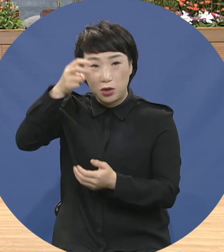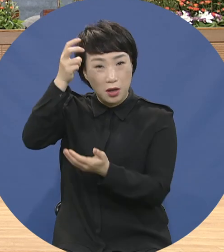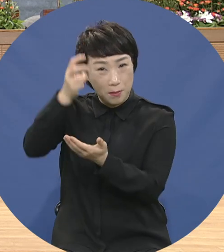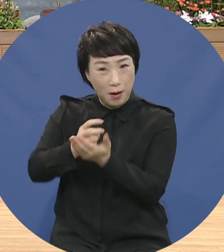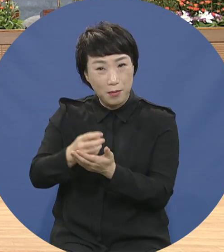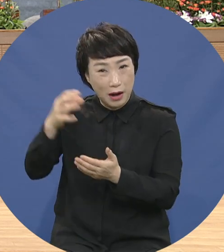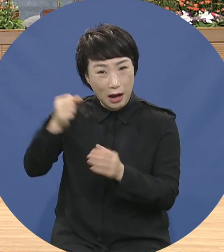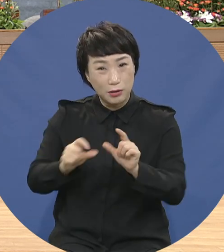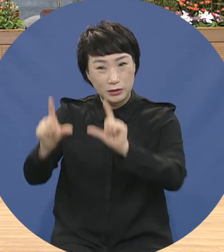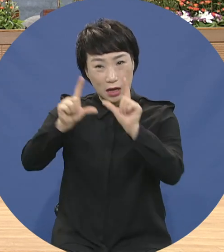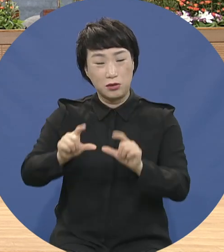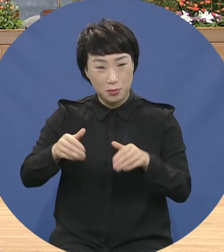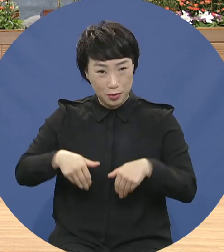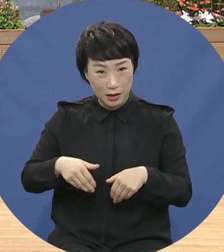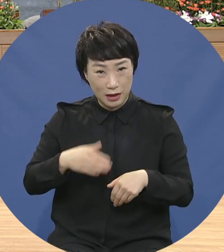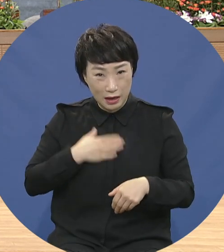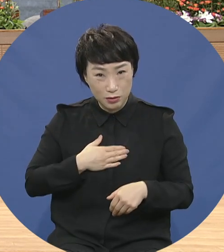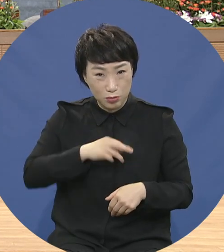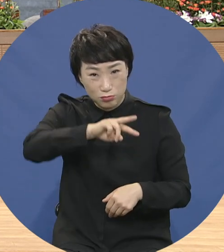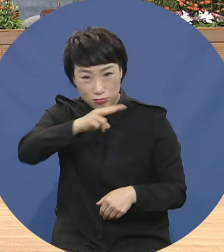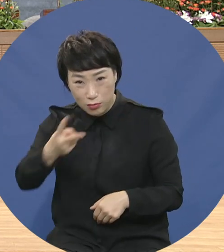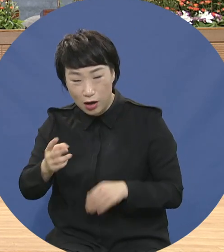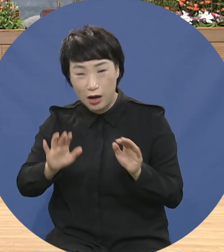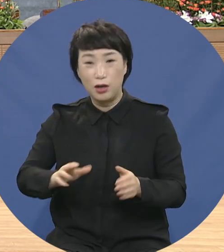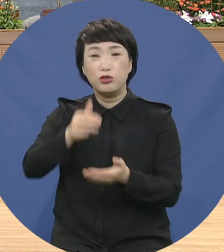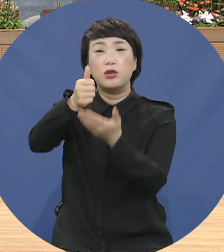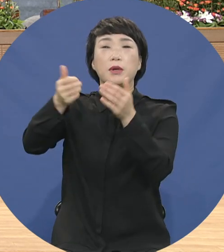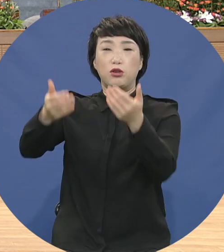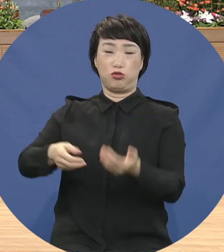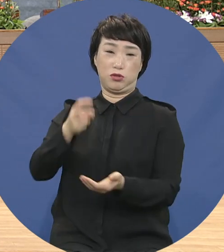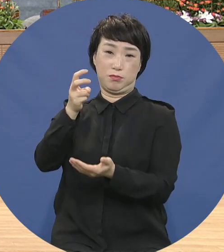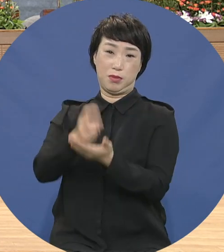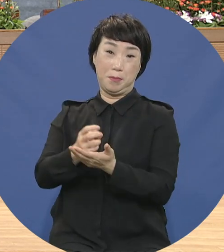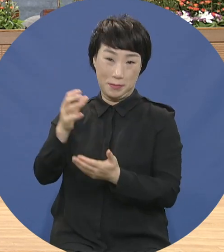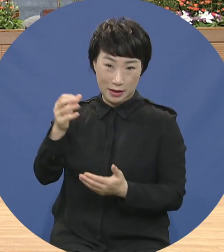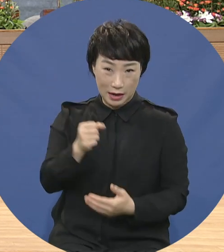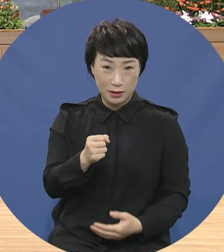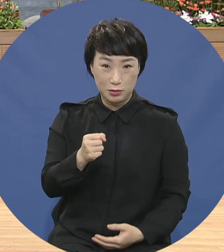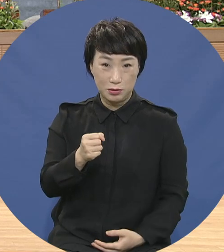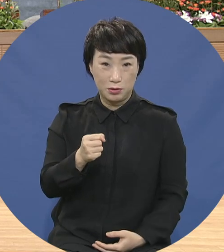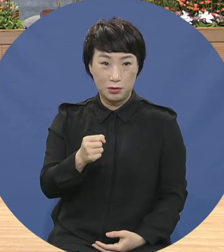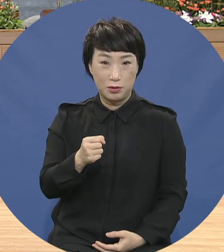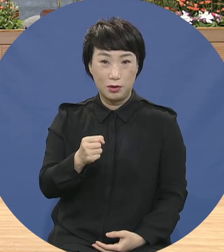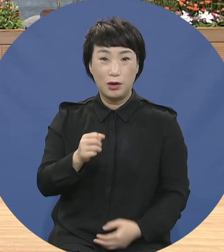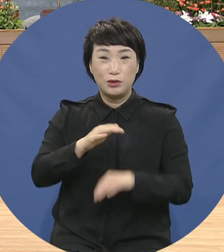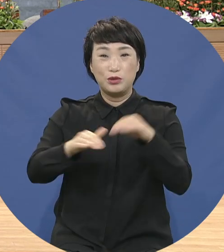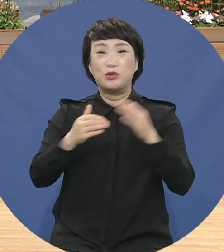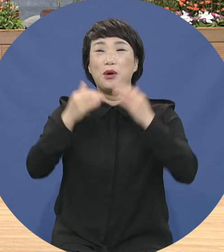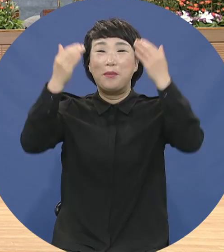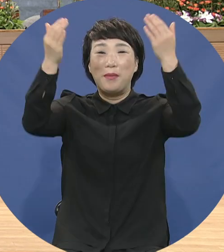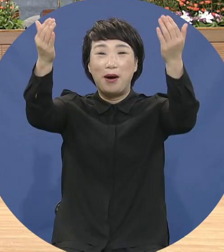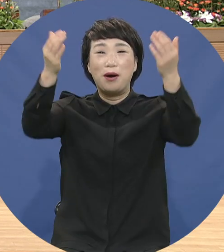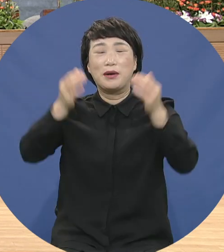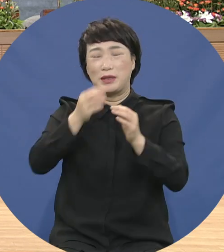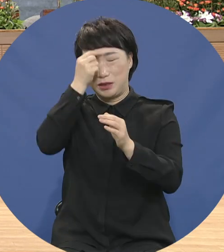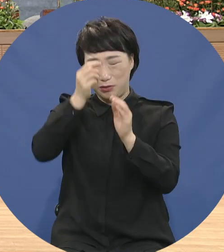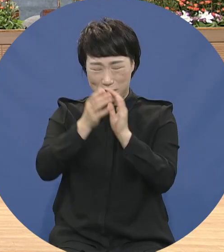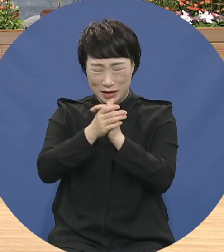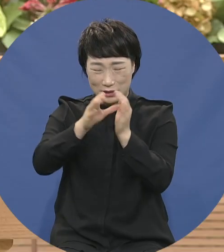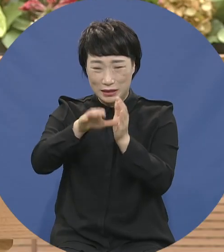법으로 살아라. 주가 주신 법입니다. 두 손 번쩍